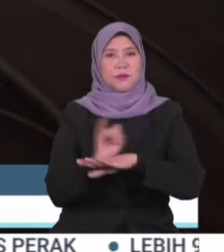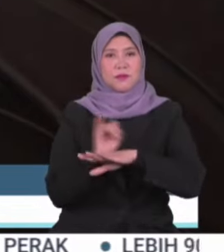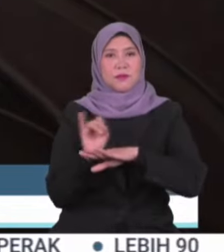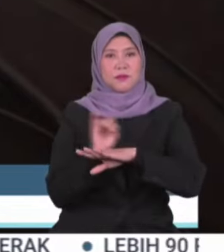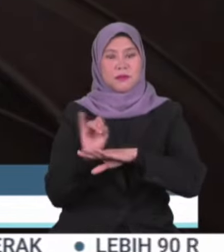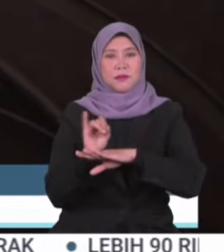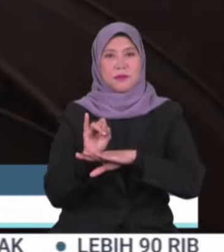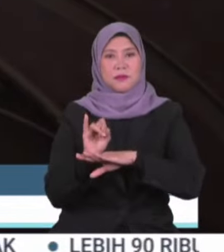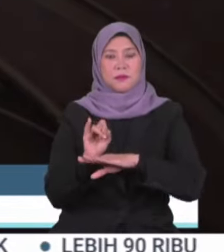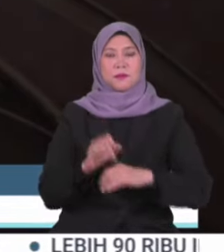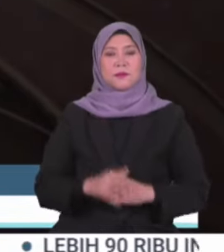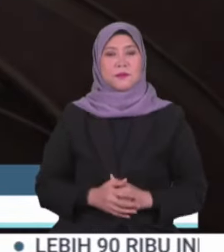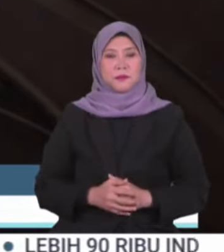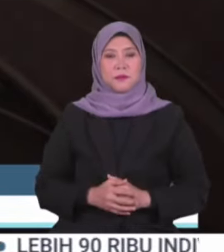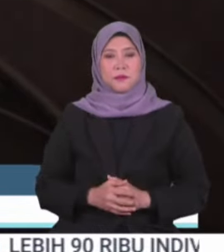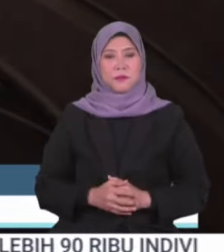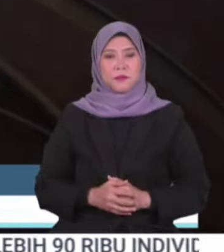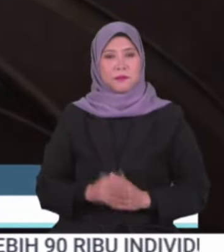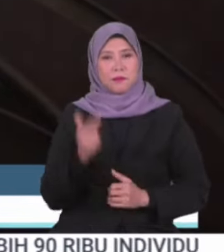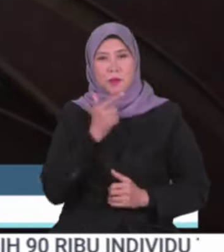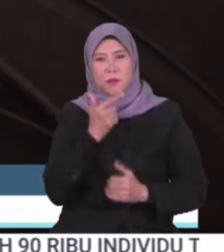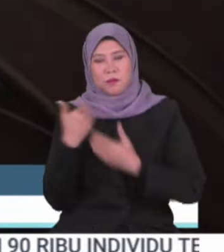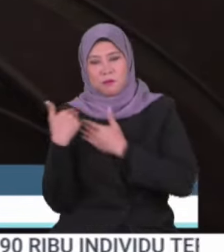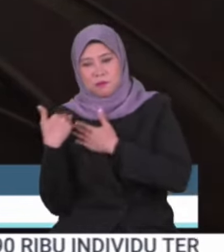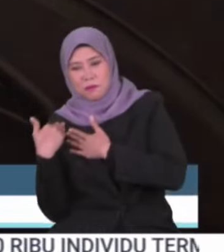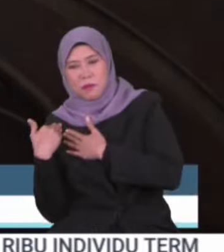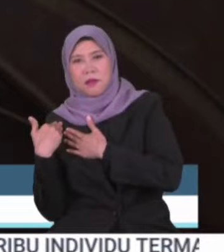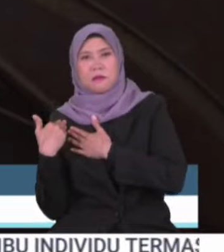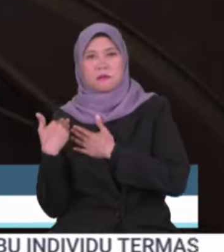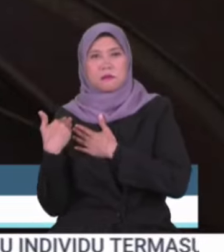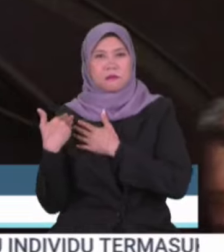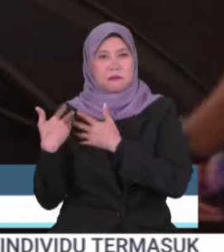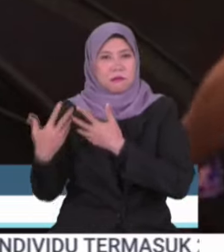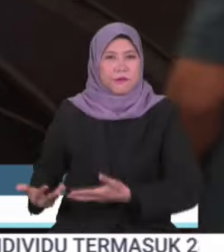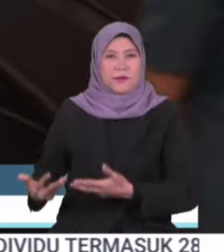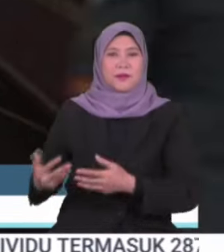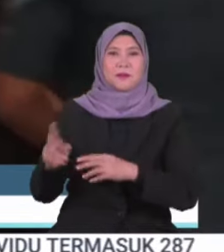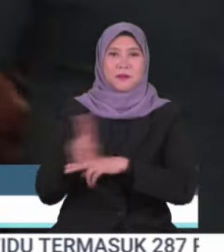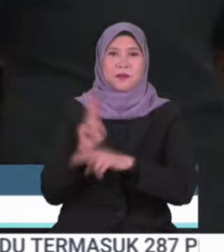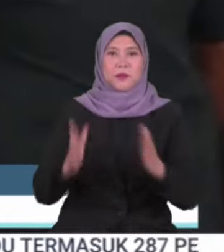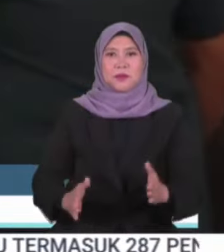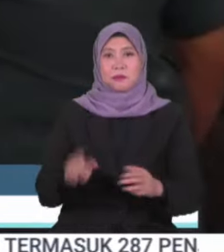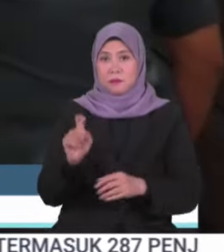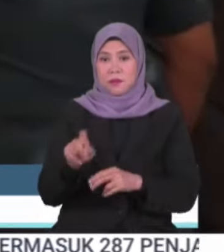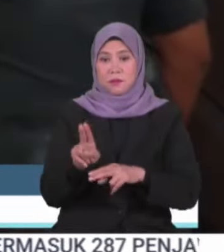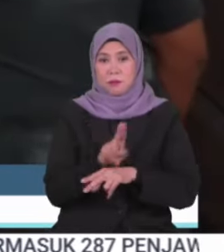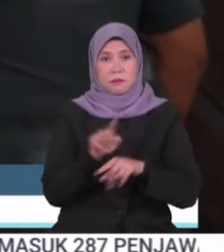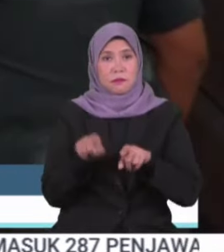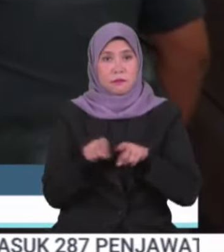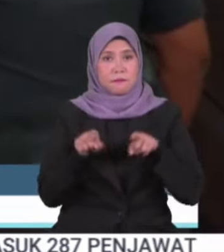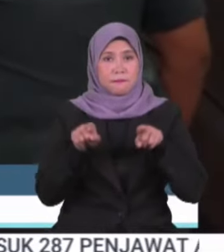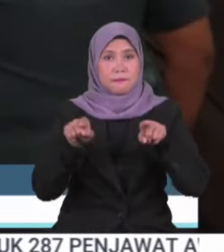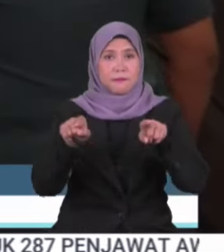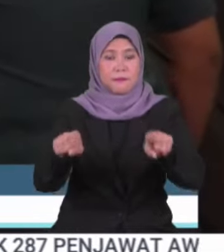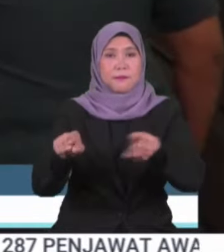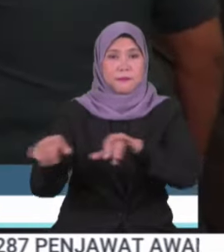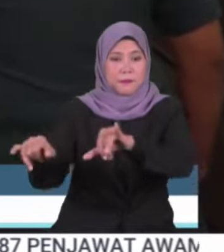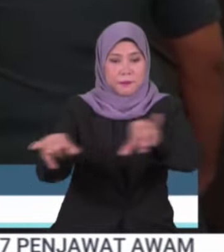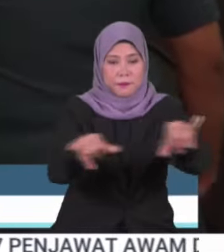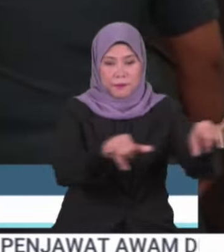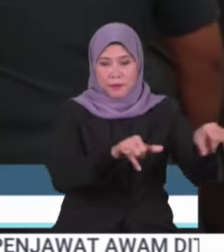tapi juga tidak membebankan pengguna Jadi dia mesti seiring dengan satu penyelarasan